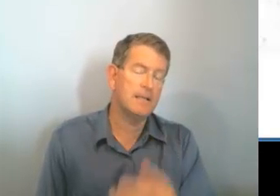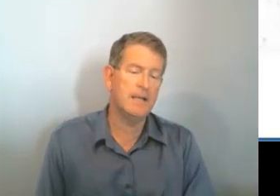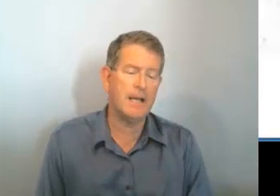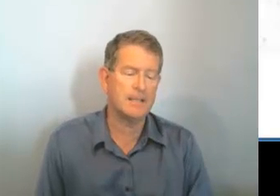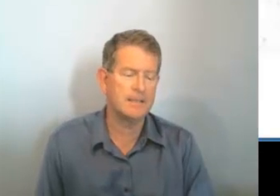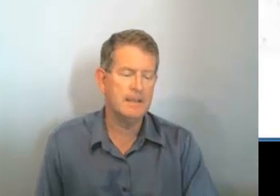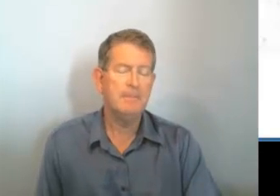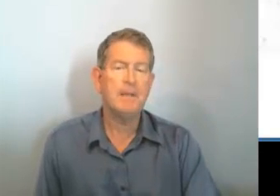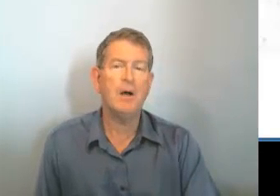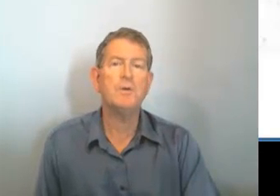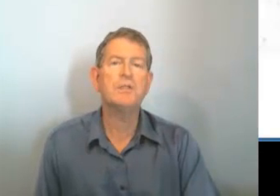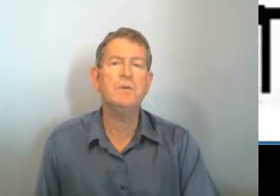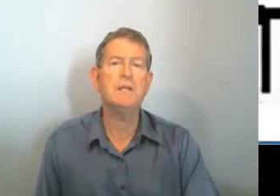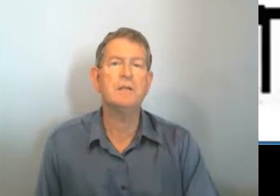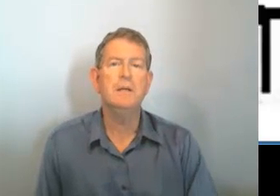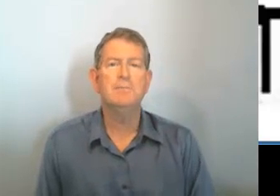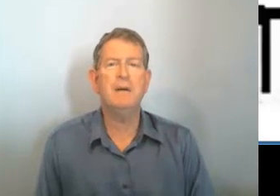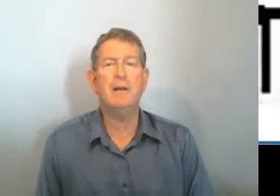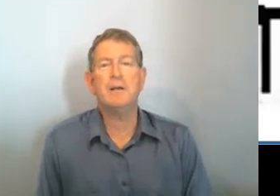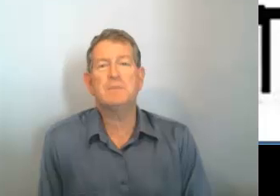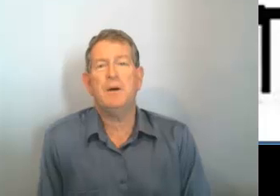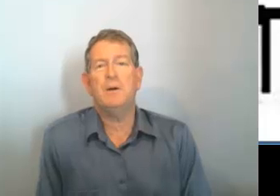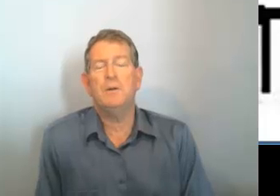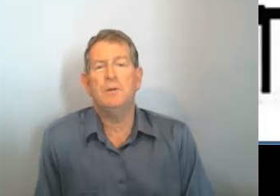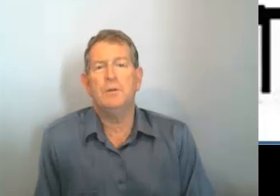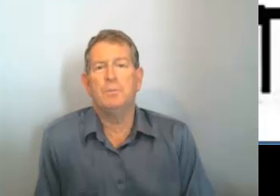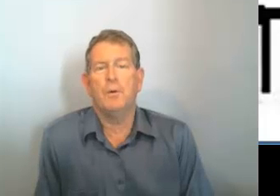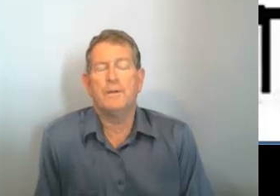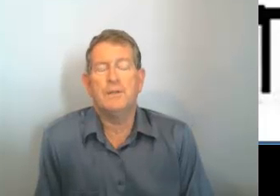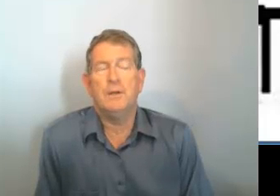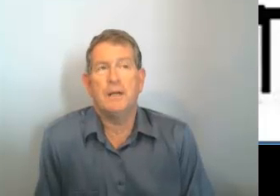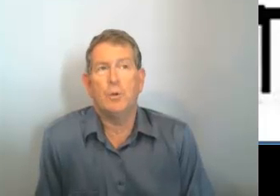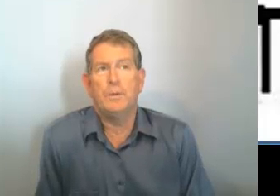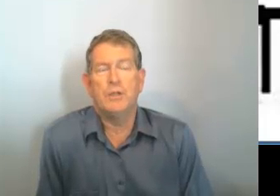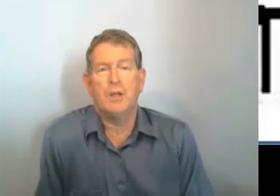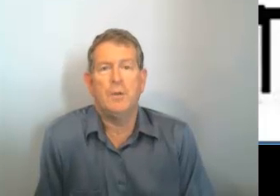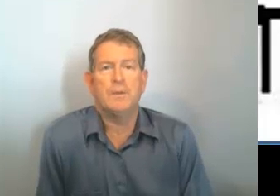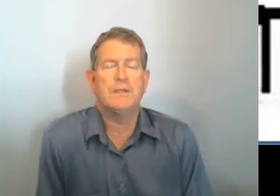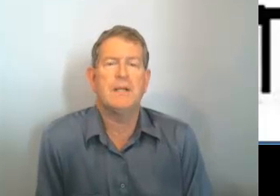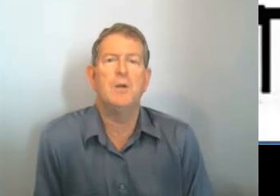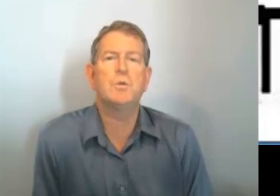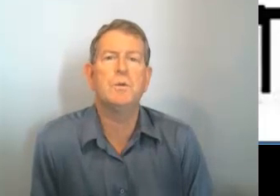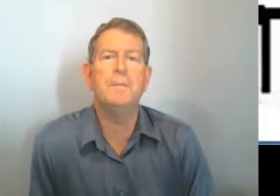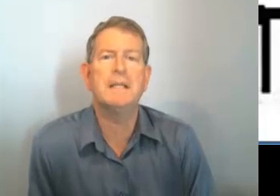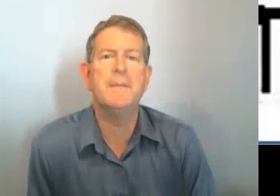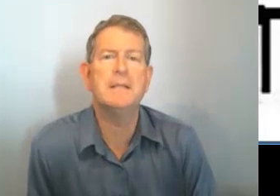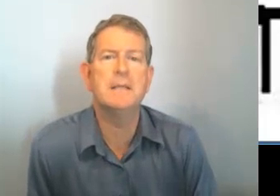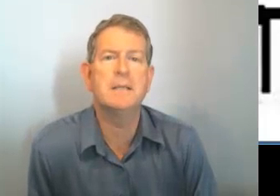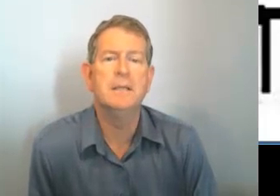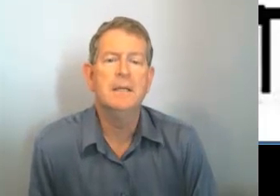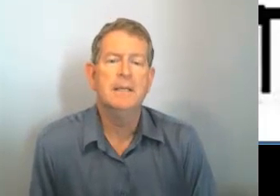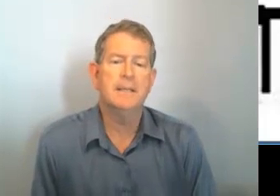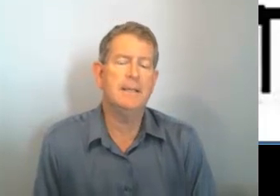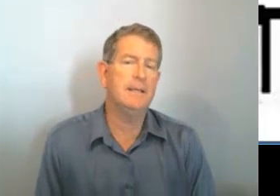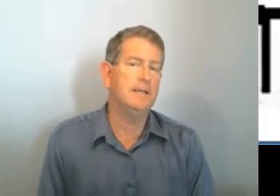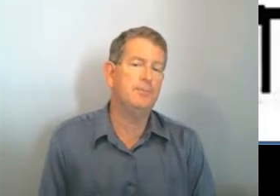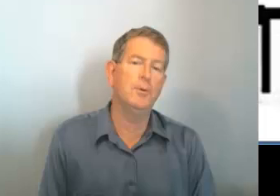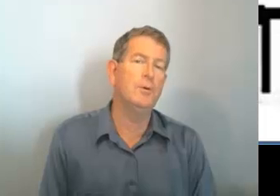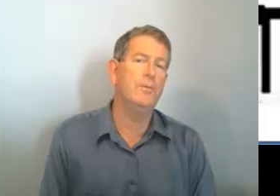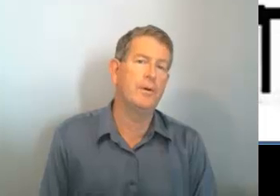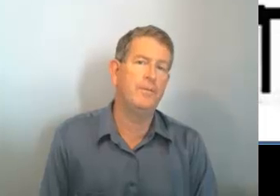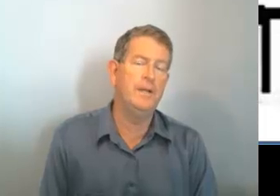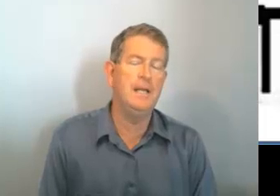Il s'intéresse. Ensuite, malheureusement, le professeur est obligé de commencer sa leçon de mathématiques.